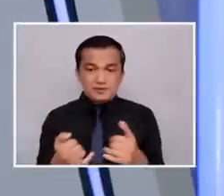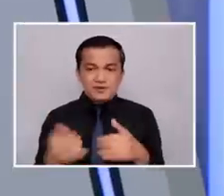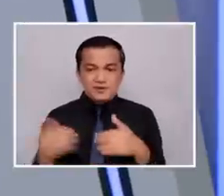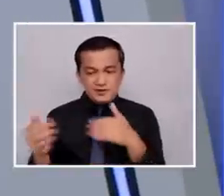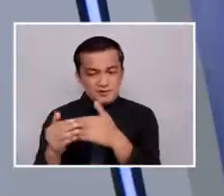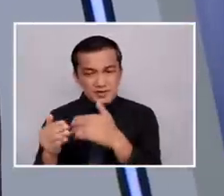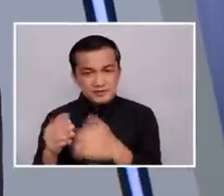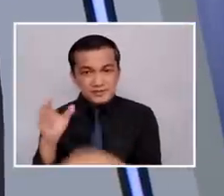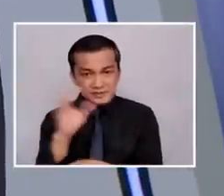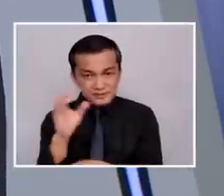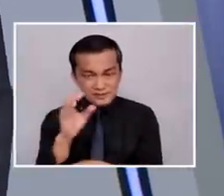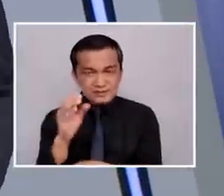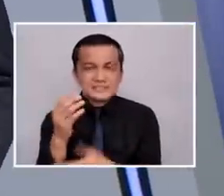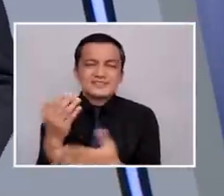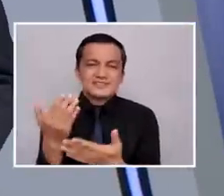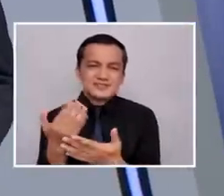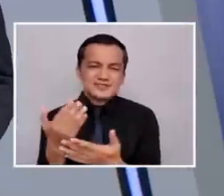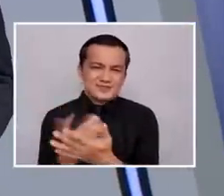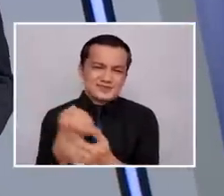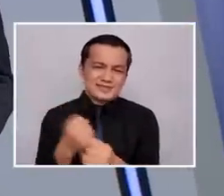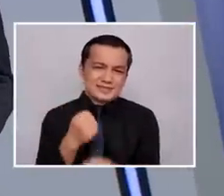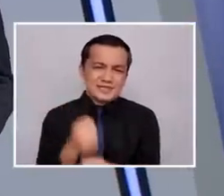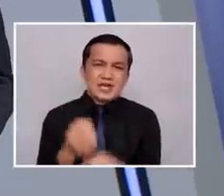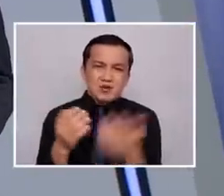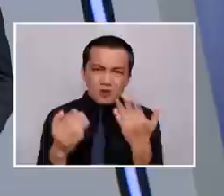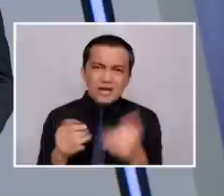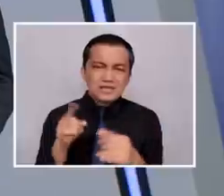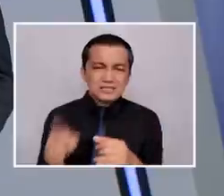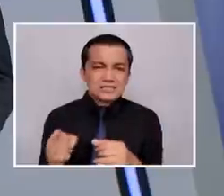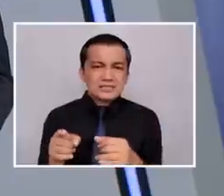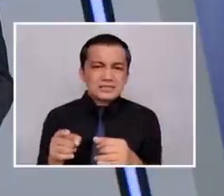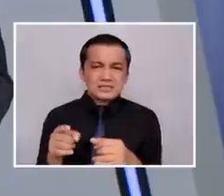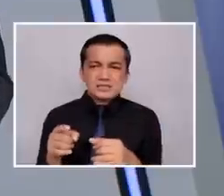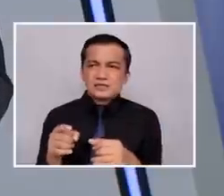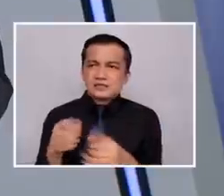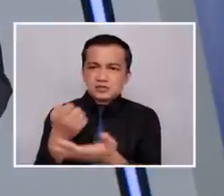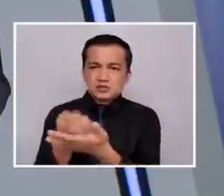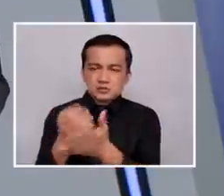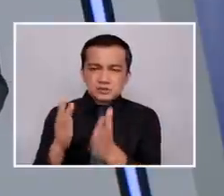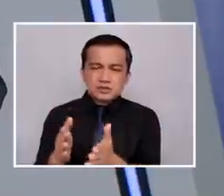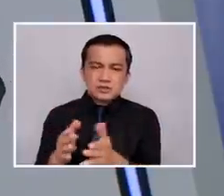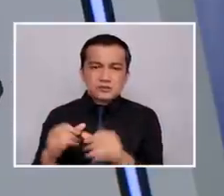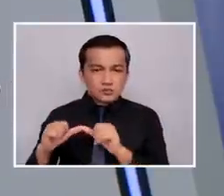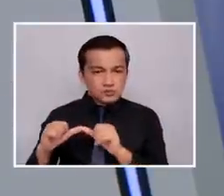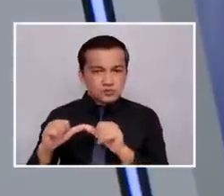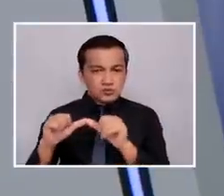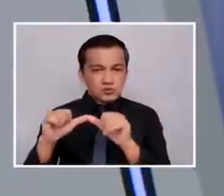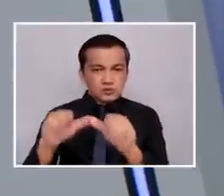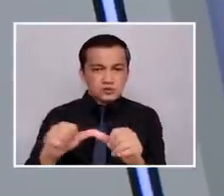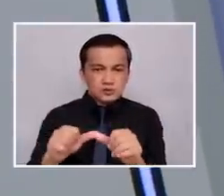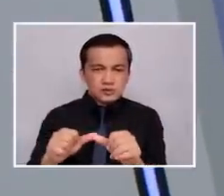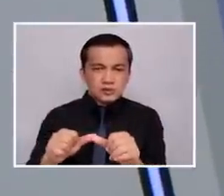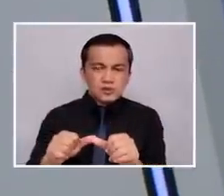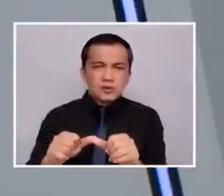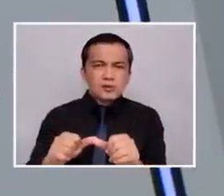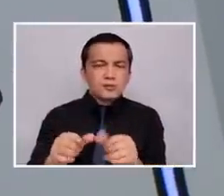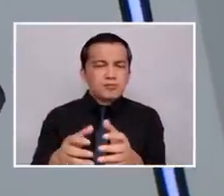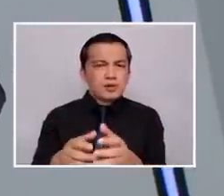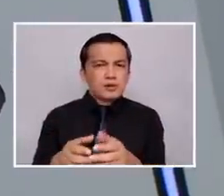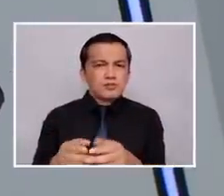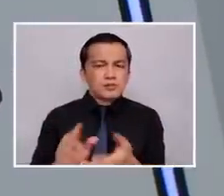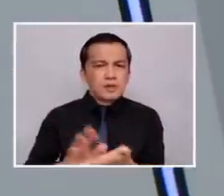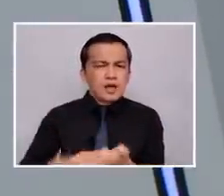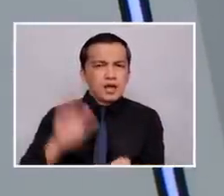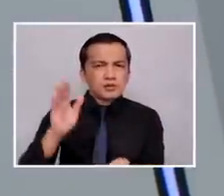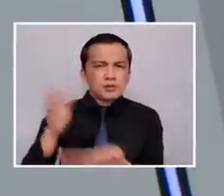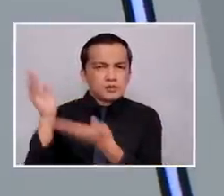Pasko at bagong taon. Ito po ay ayon sa ekonomista. Patuloy din ang paglaki ng remittance sa mga OFW na